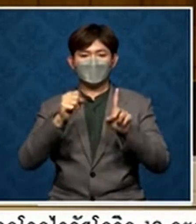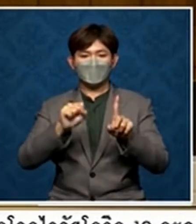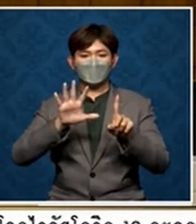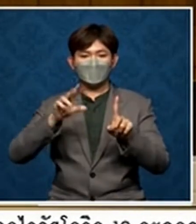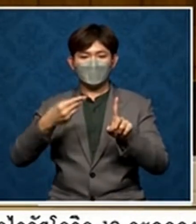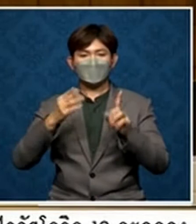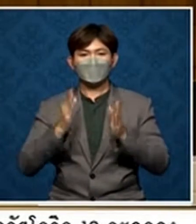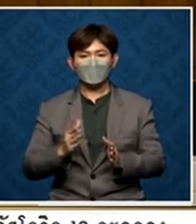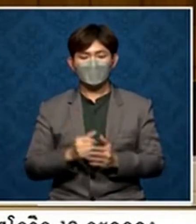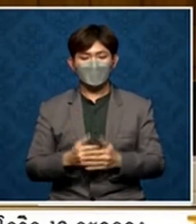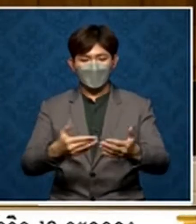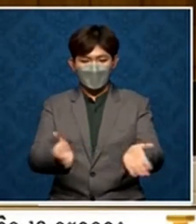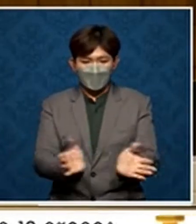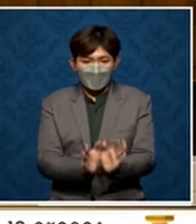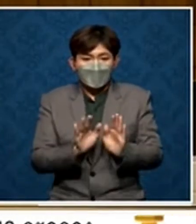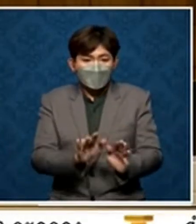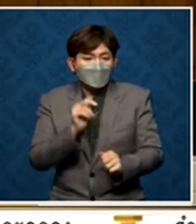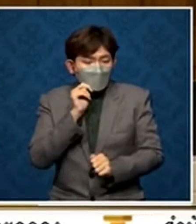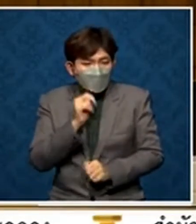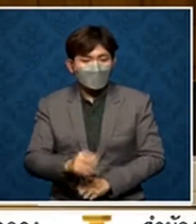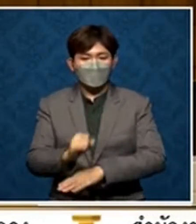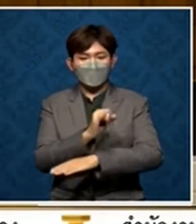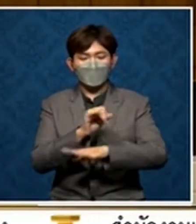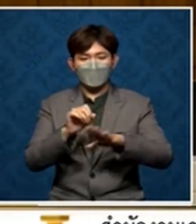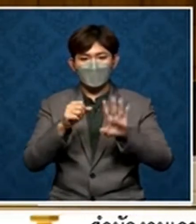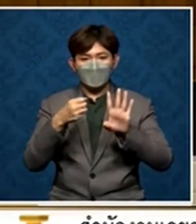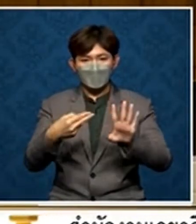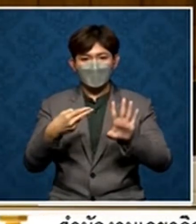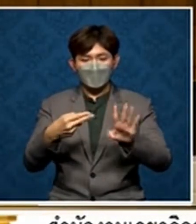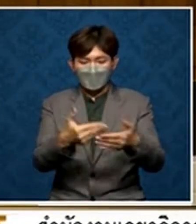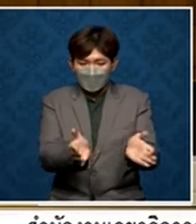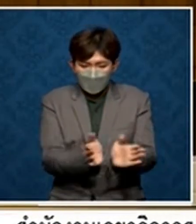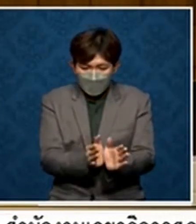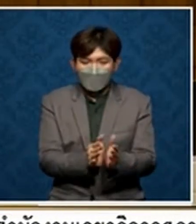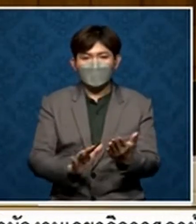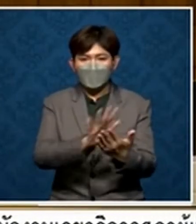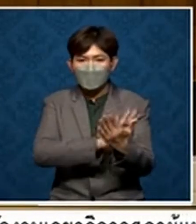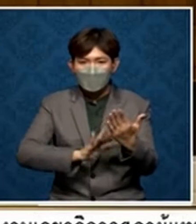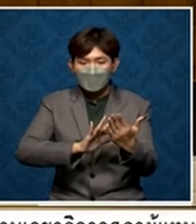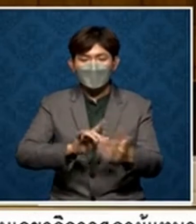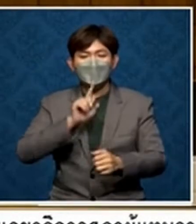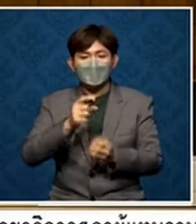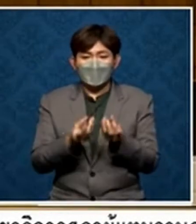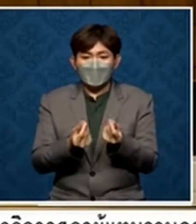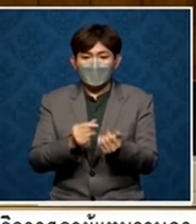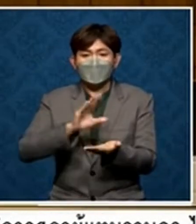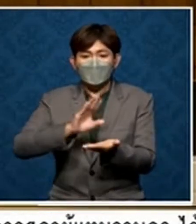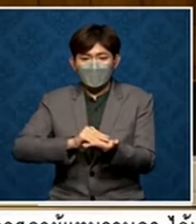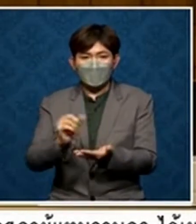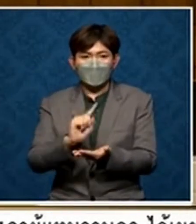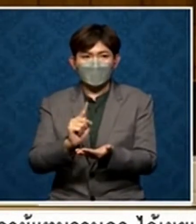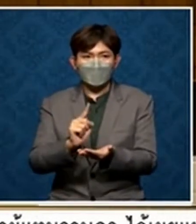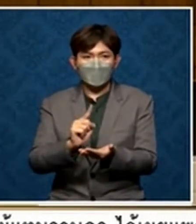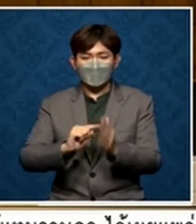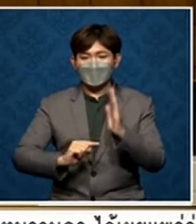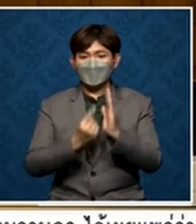ไปถึงเจ้าสัวในทนเรื่องวัคซีนอะไรแบบนี้นะคะท่านนายกก็ยืนพอดีว่าผมไม่เคยทำไม่เคยไปที่นอกที่